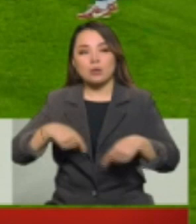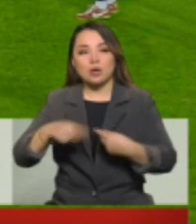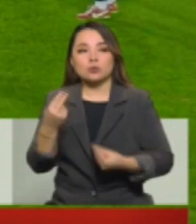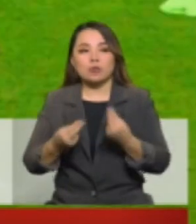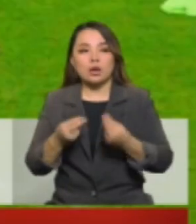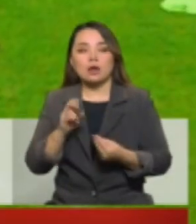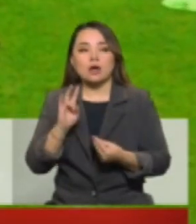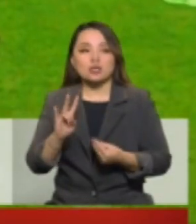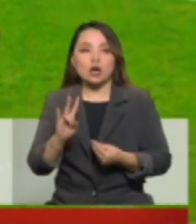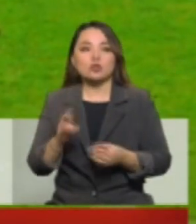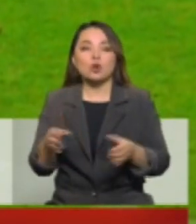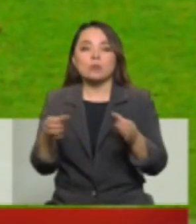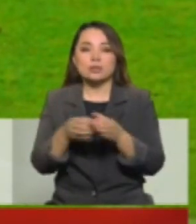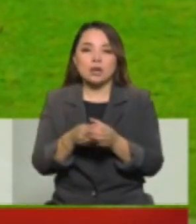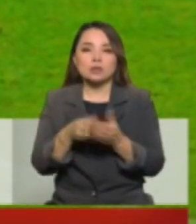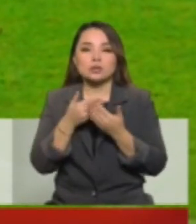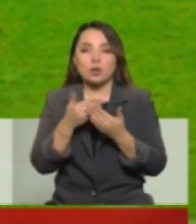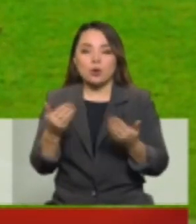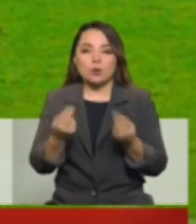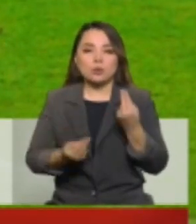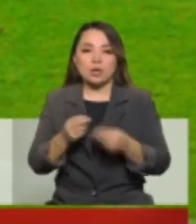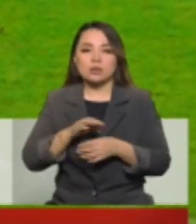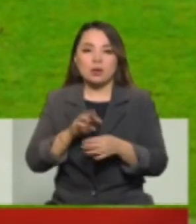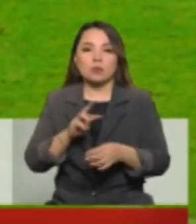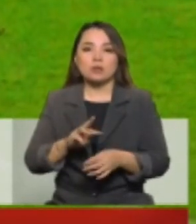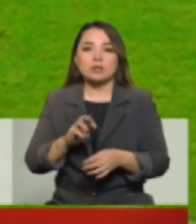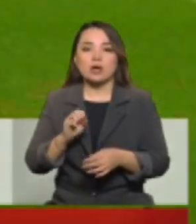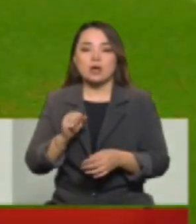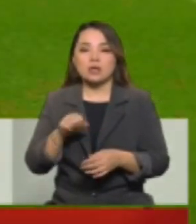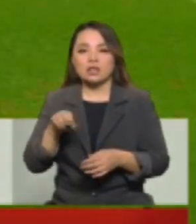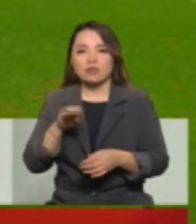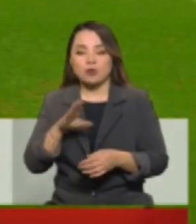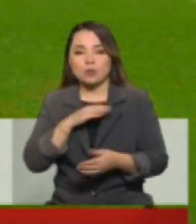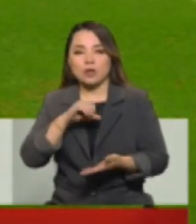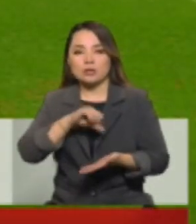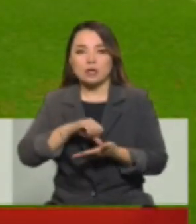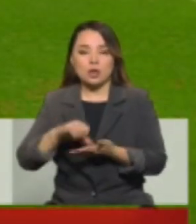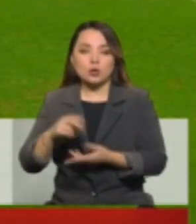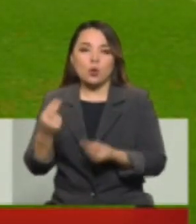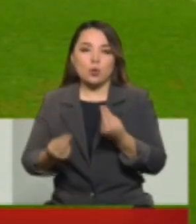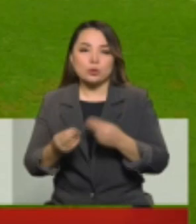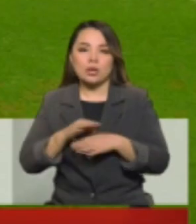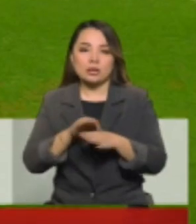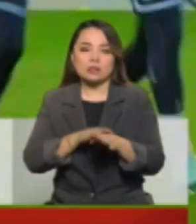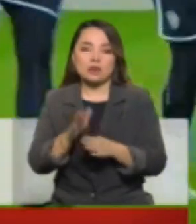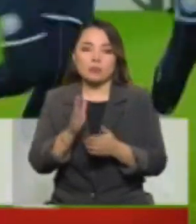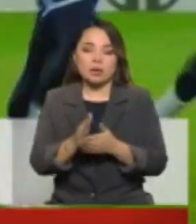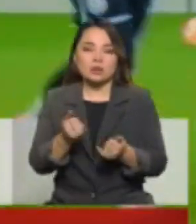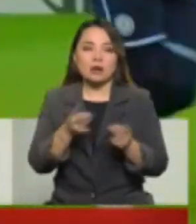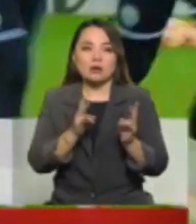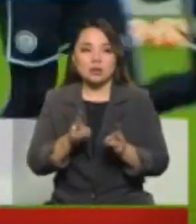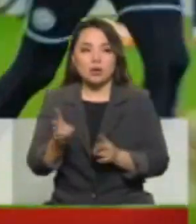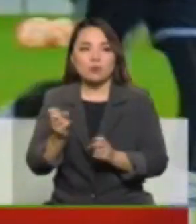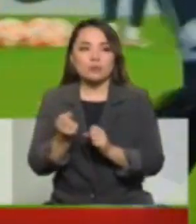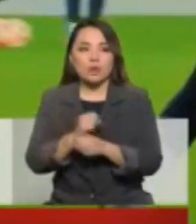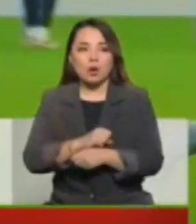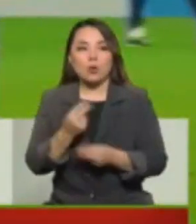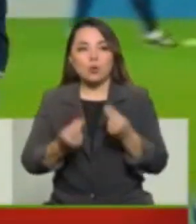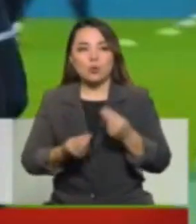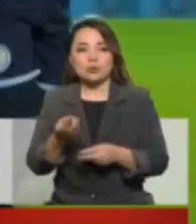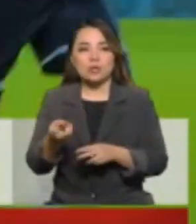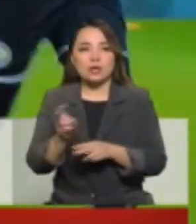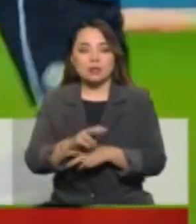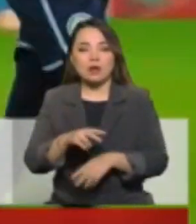аш тобының соңғы туры. Магомед Адиев шәкірттері қызу дайындалып жатыр. Маңызды матчқа жарақат алып алаңға шықпайтын ойыншылар